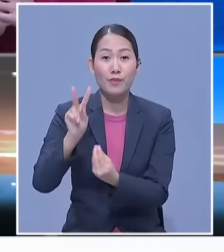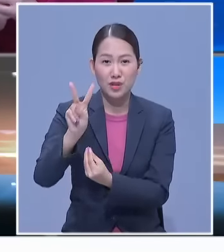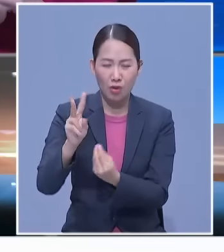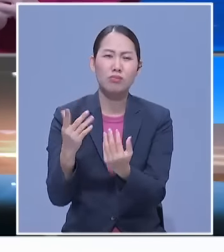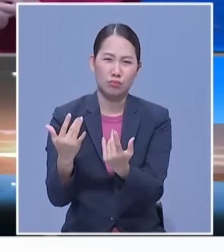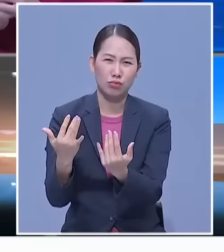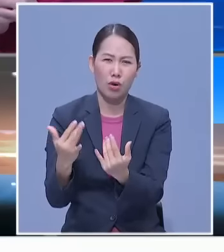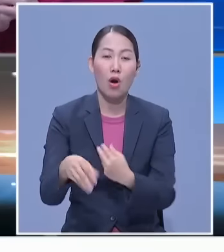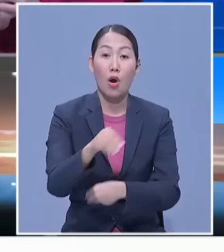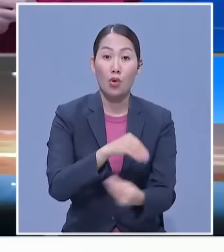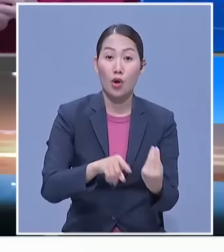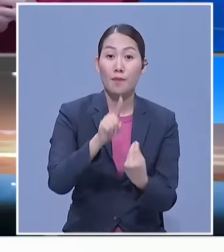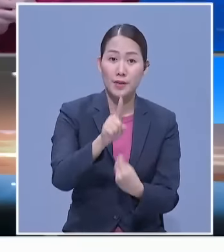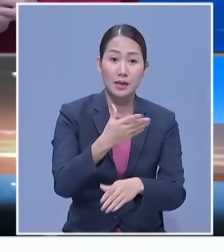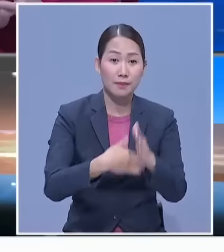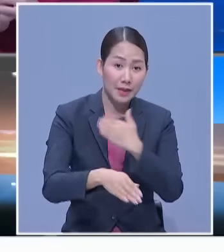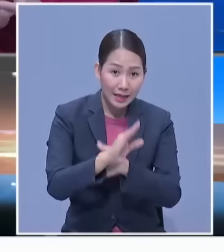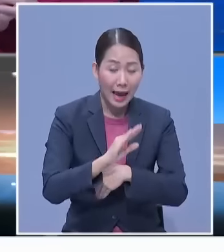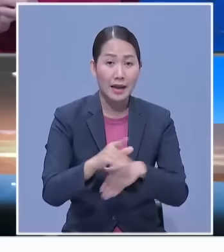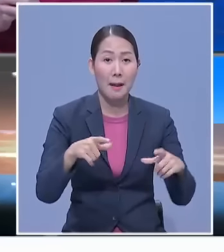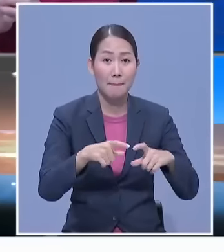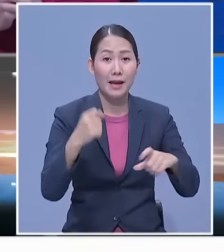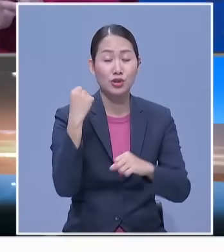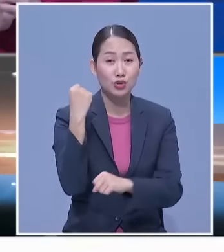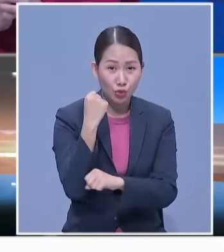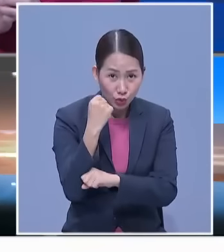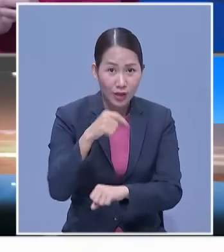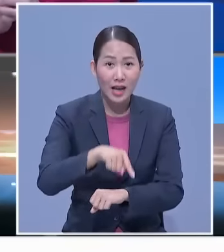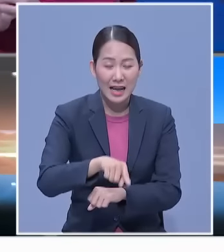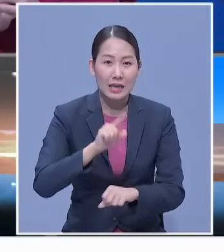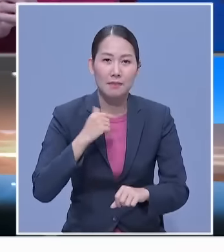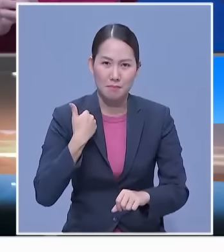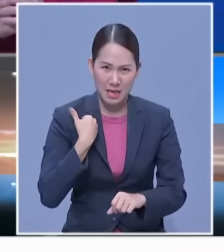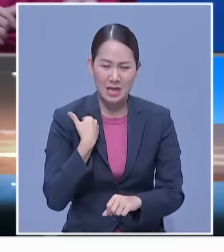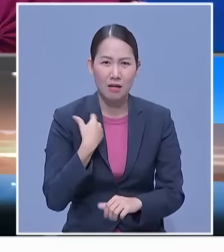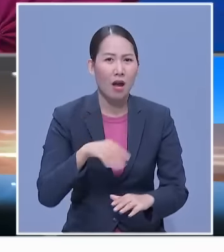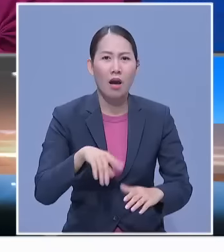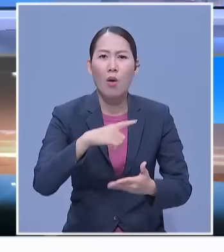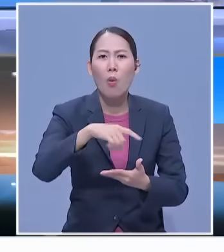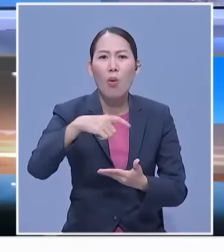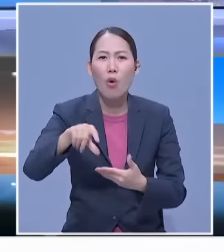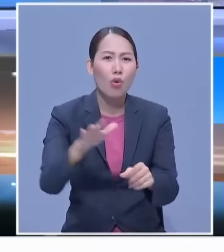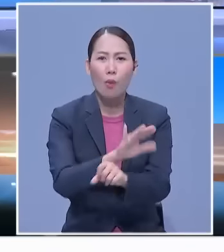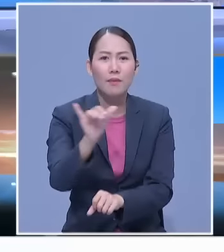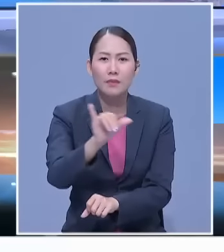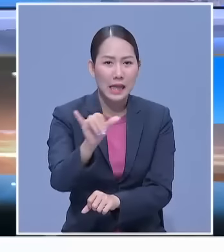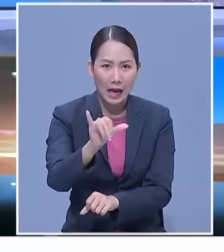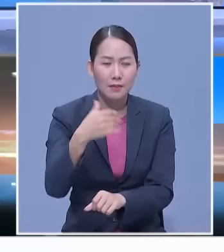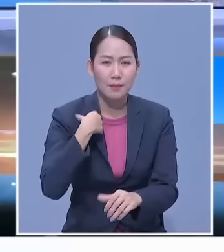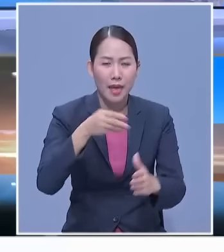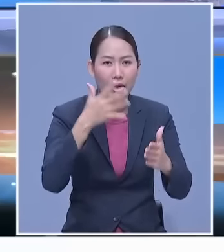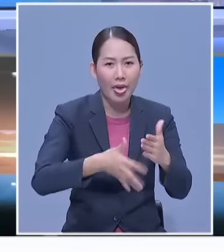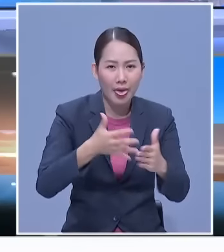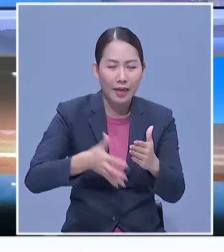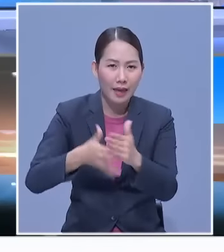แรกนะคะในรอบที่ 2อีก 2รอบเพราะระบุว่ายังมีกลุ่มเปราะบางที่ตกหล่นไม่ได้รับการอเงิน 10,000บาทค่ะ